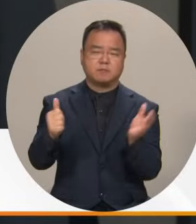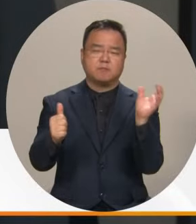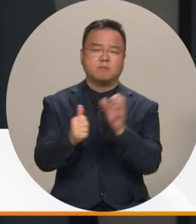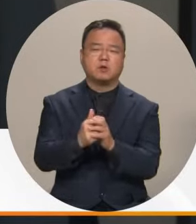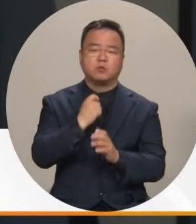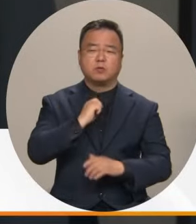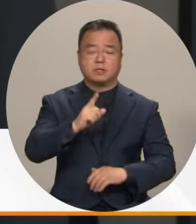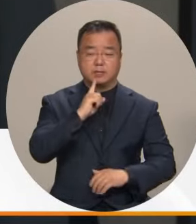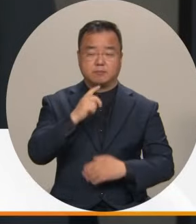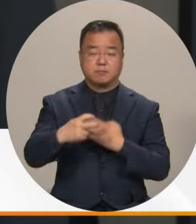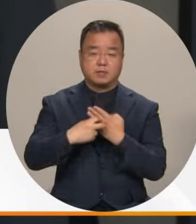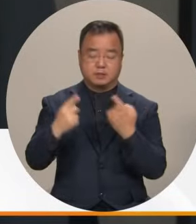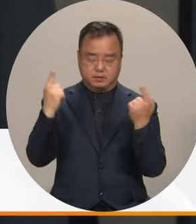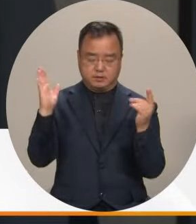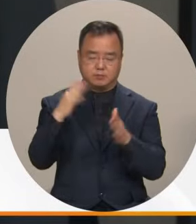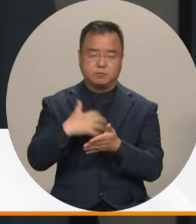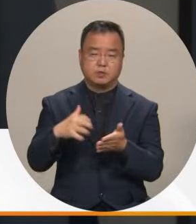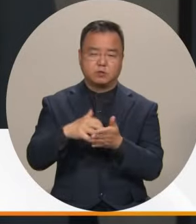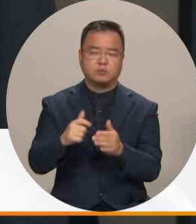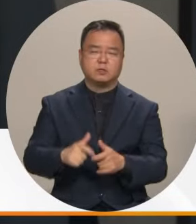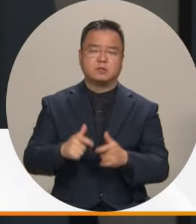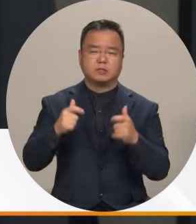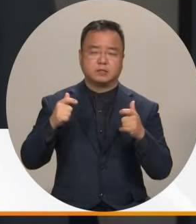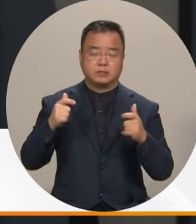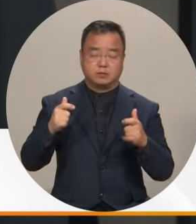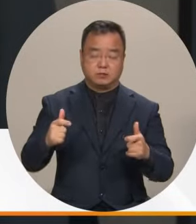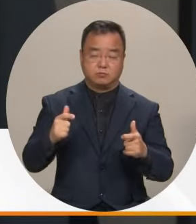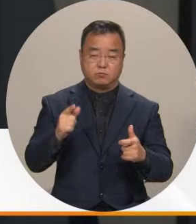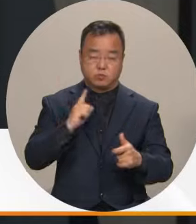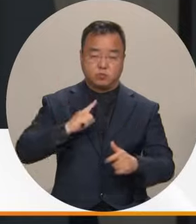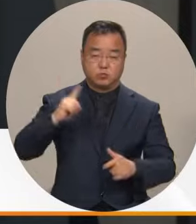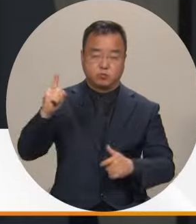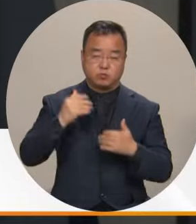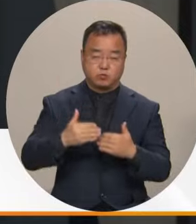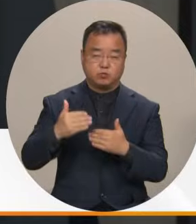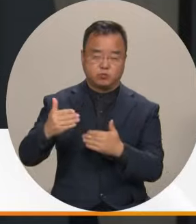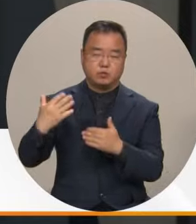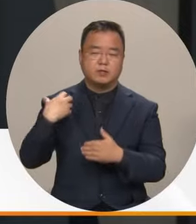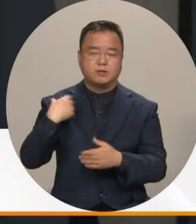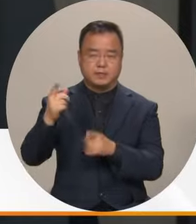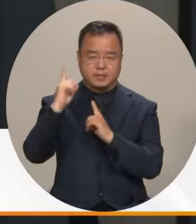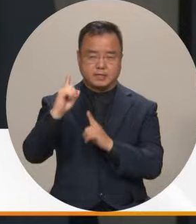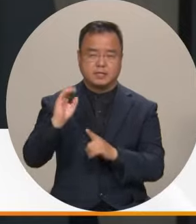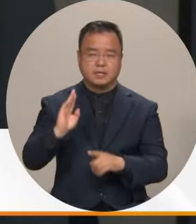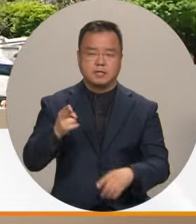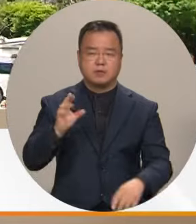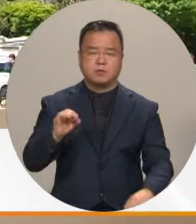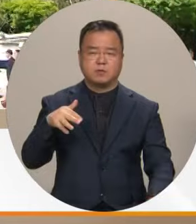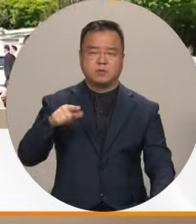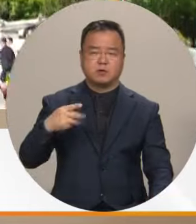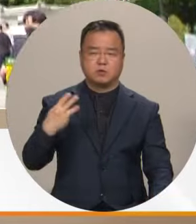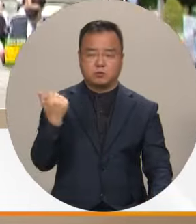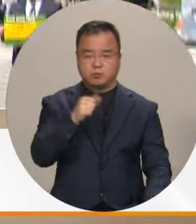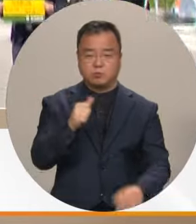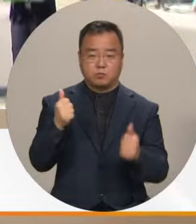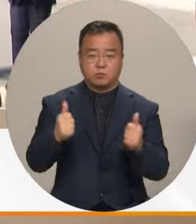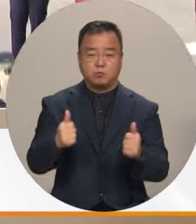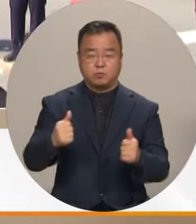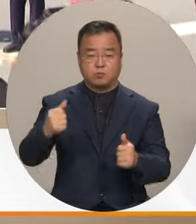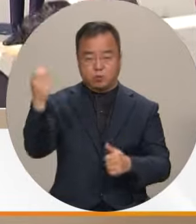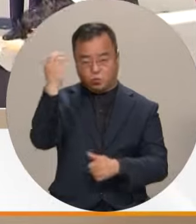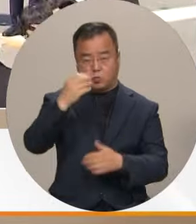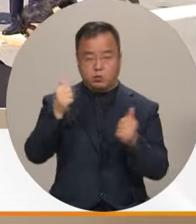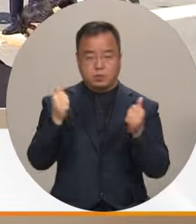어 의대 증원 절차 중단 소송을 대리하고 있는 이병철 변호사는이 서울 고법 결정으로 모든 소송이